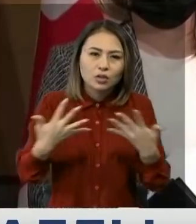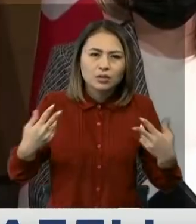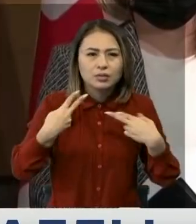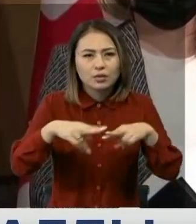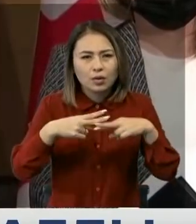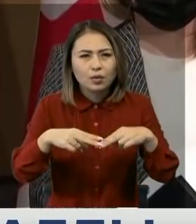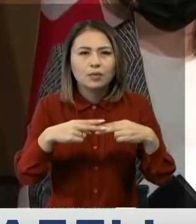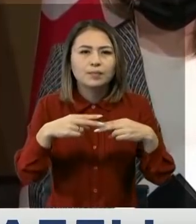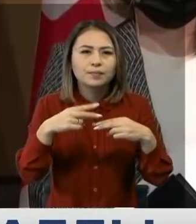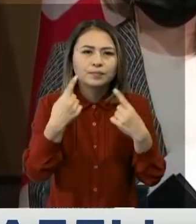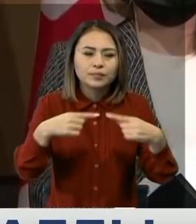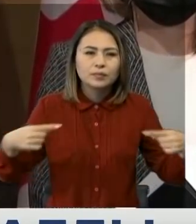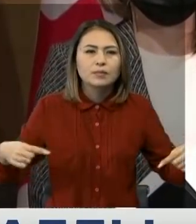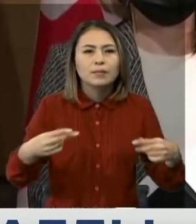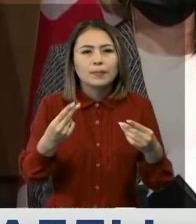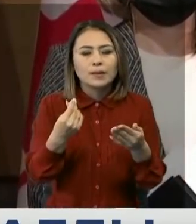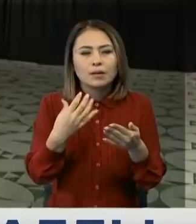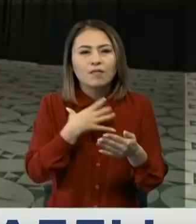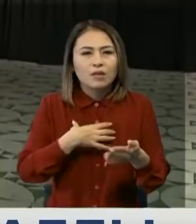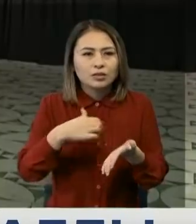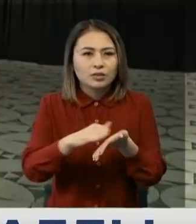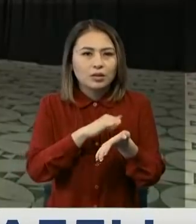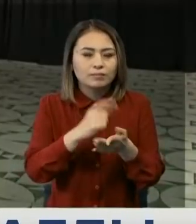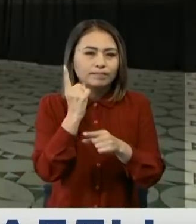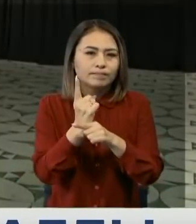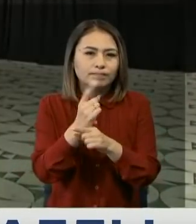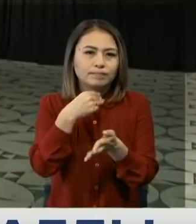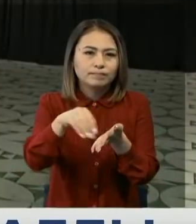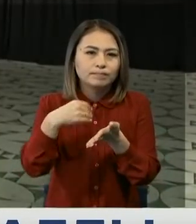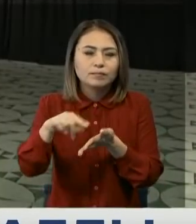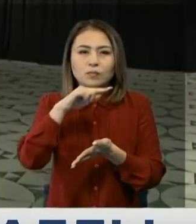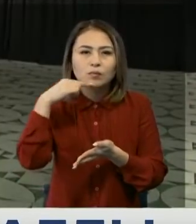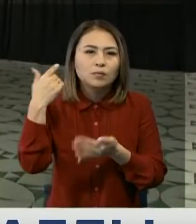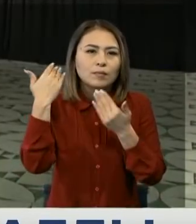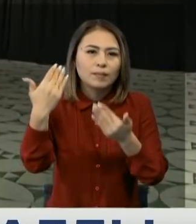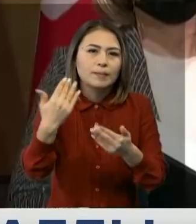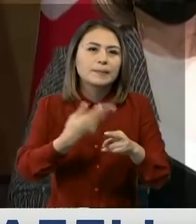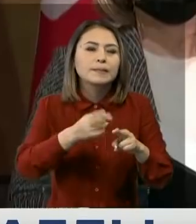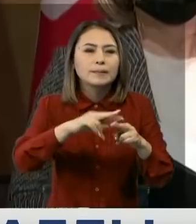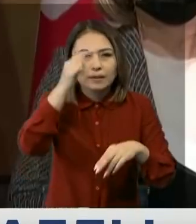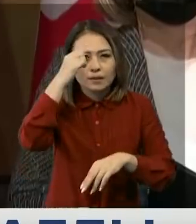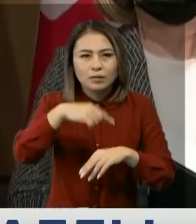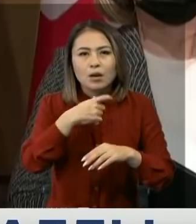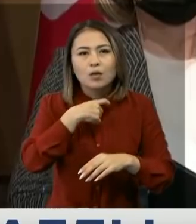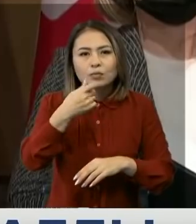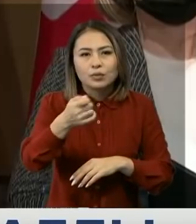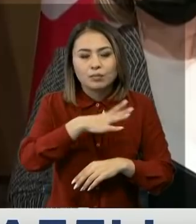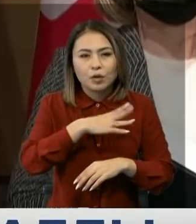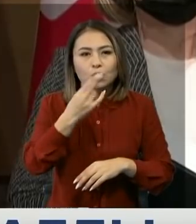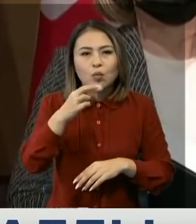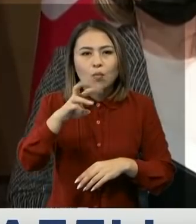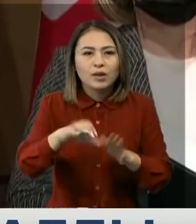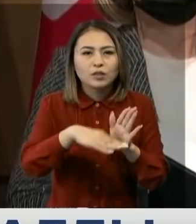және Ресейдің бағалы қағаздарын сатып алуға тыйым салды. Шектеулер қос аймақты тану үшін дауыс берген мемлекеттік